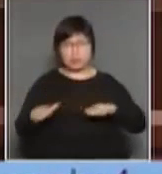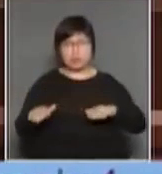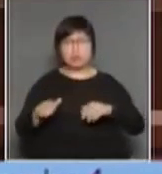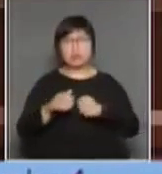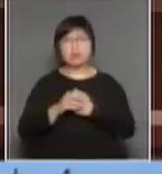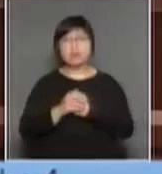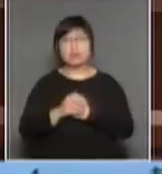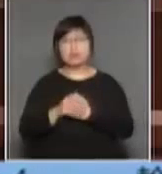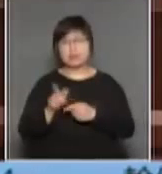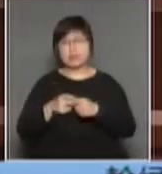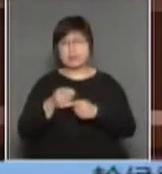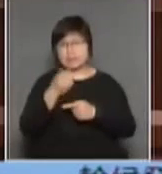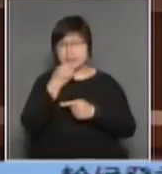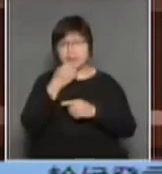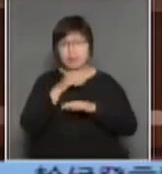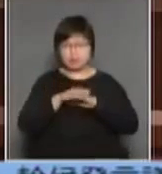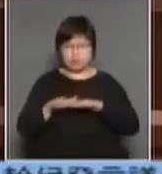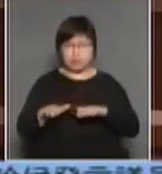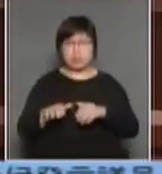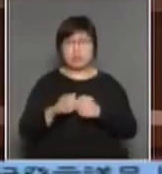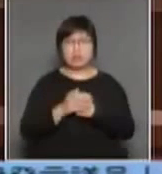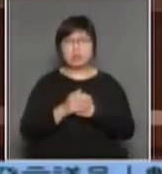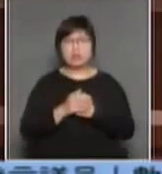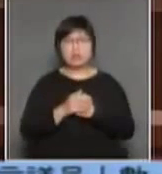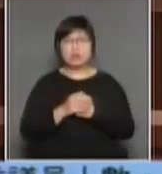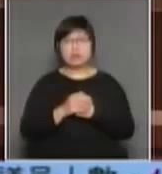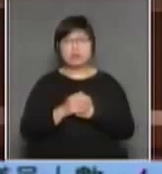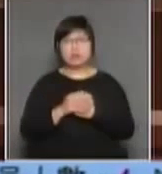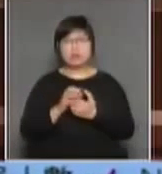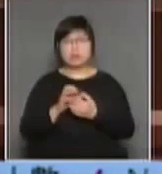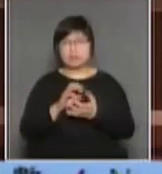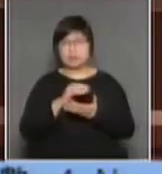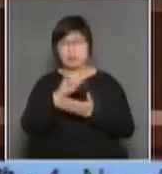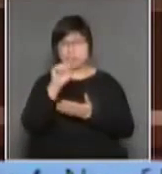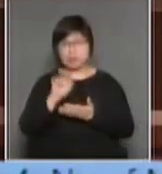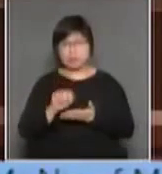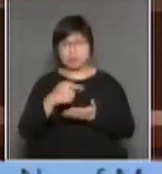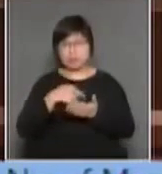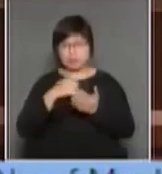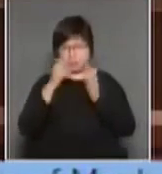真的食物安全啊，那些有關的問題呢，我更加擔心。